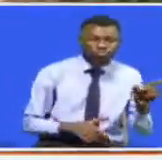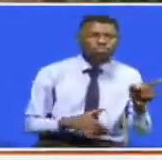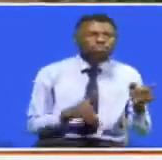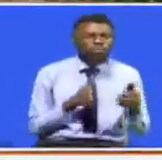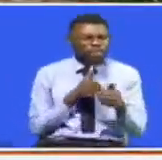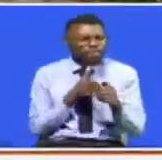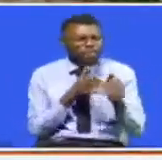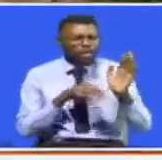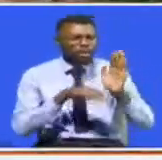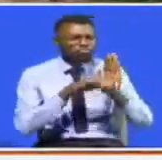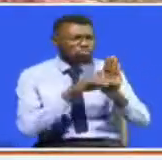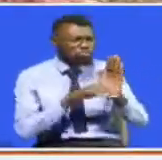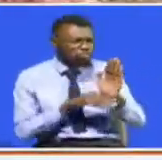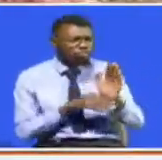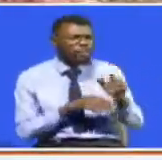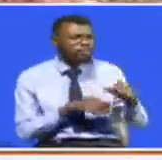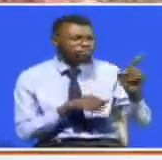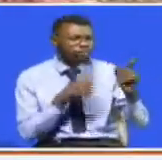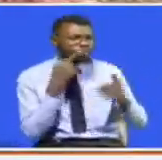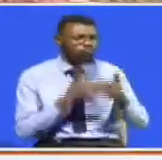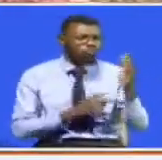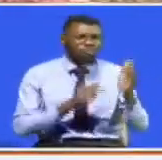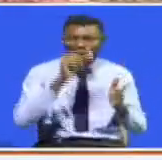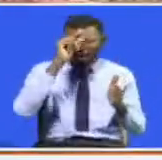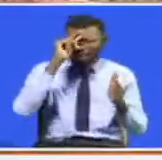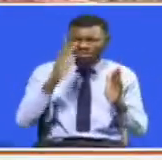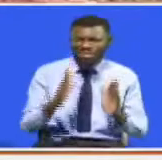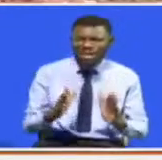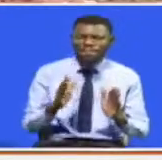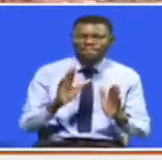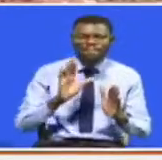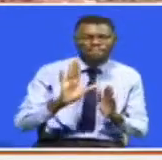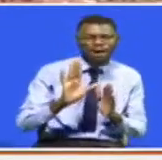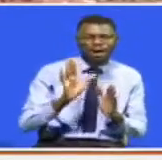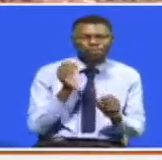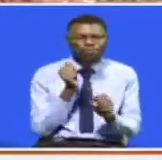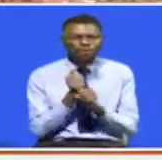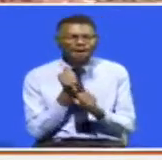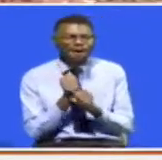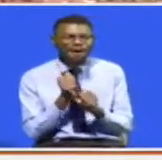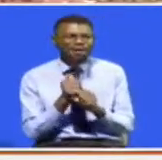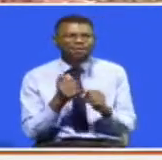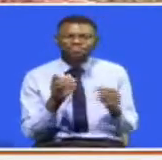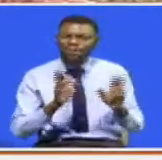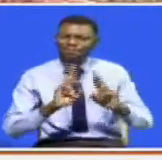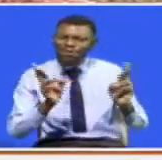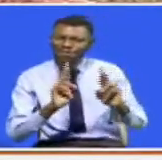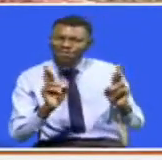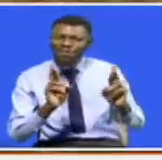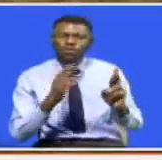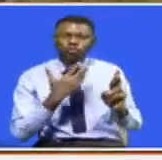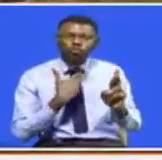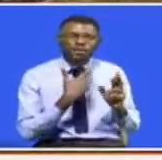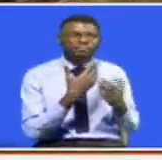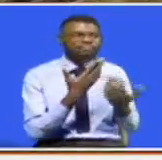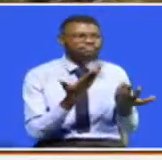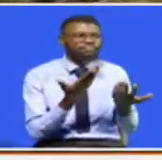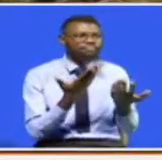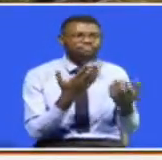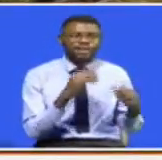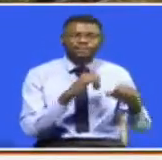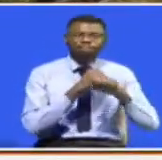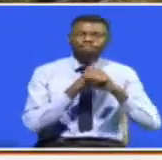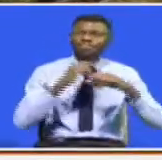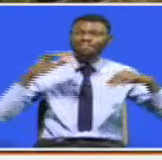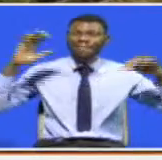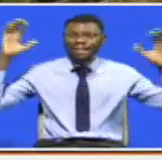akisema serikali yake gavana Lati Lelelit wa Samburu imejitolea kuhakikisha kuwa inaepusha madhara ya mvua